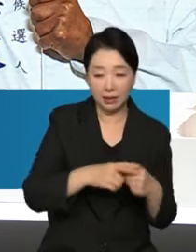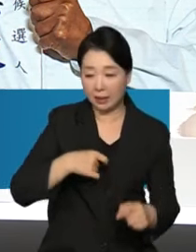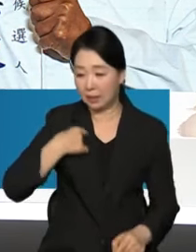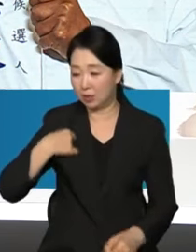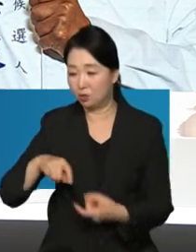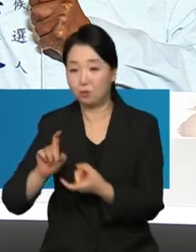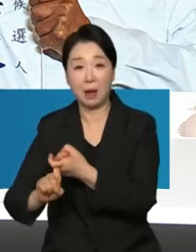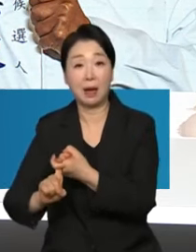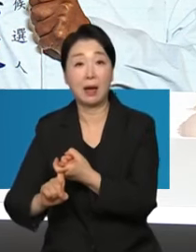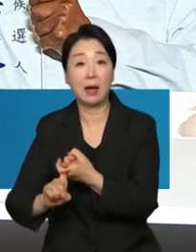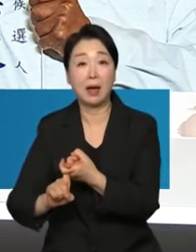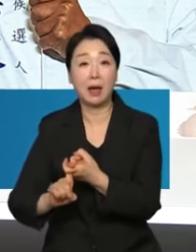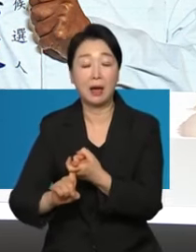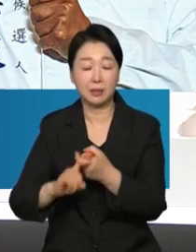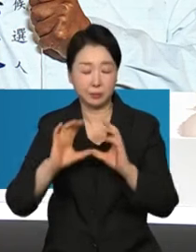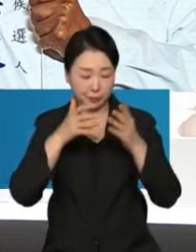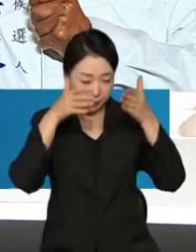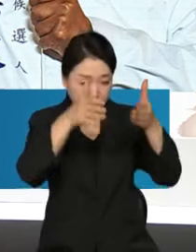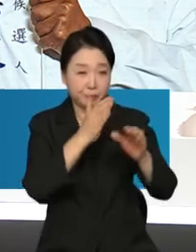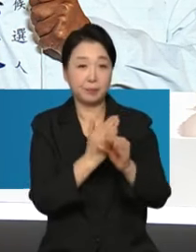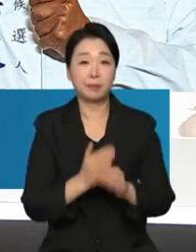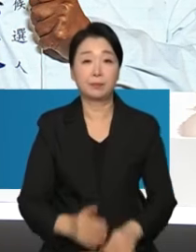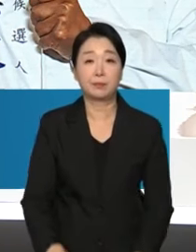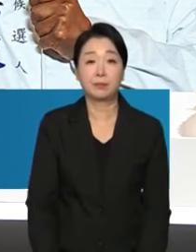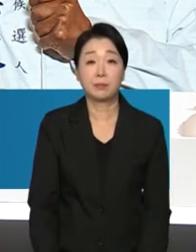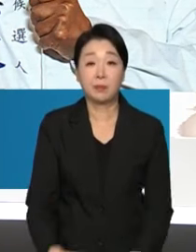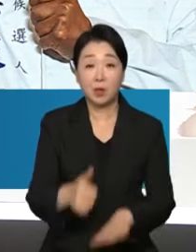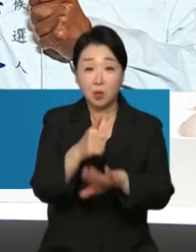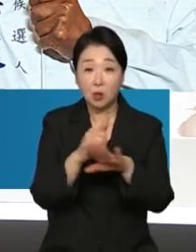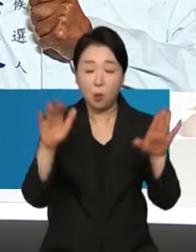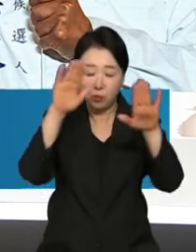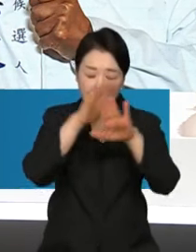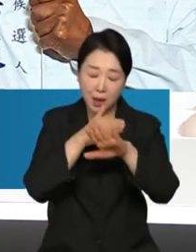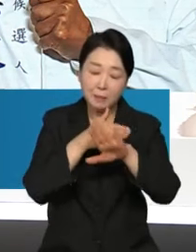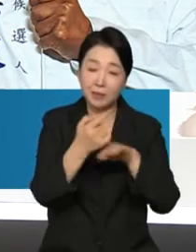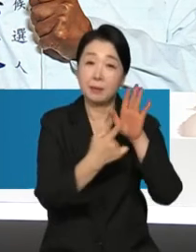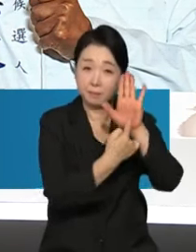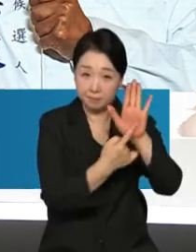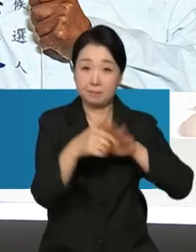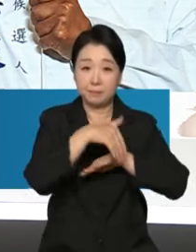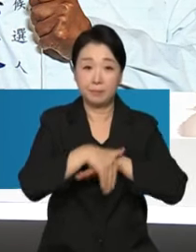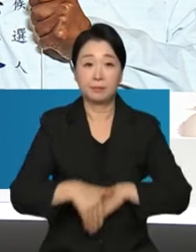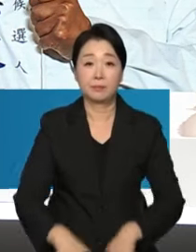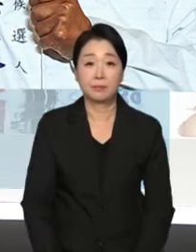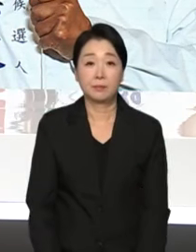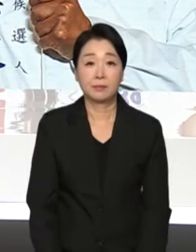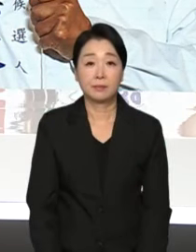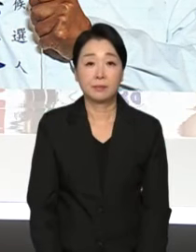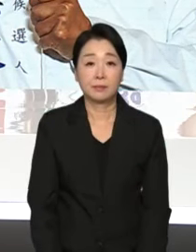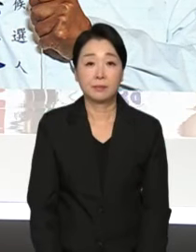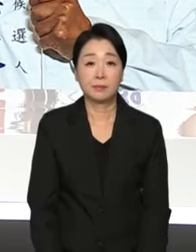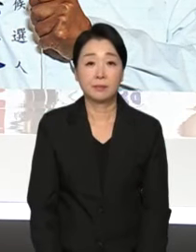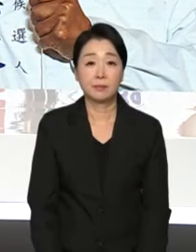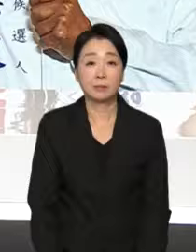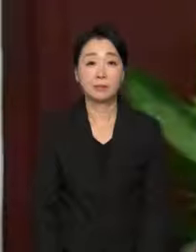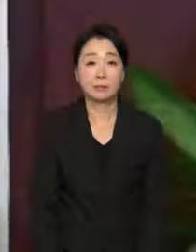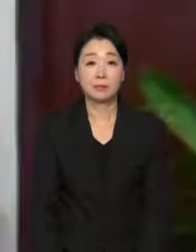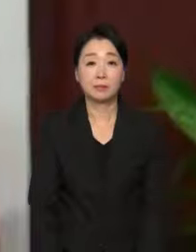성격을 띠고 있어 전 세계 이목이 집중되고 있습니다. 결과는 오늘 밤 늦게 나올 걸로 보입니다. 이재승 기자입니다.